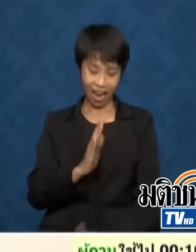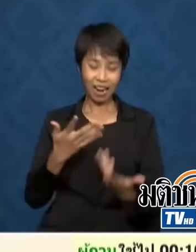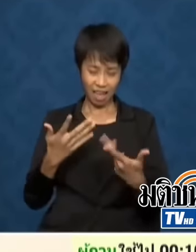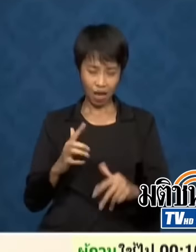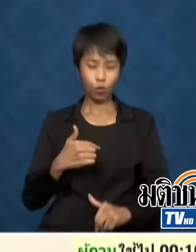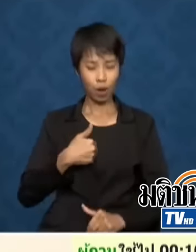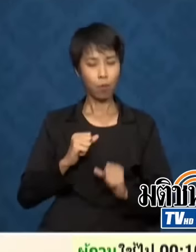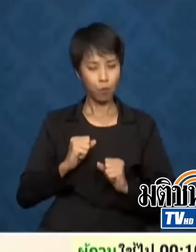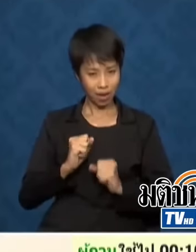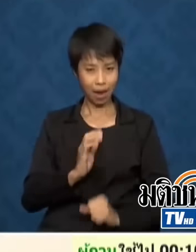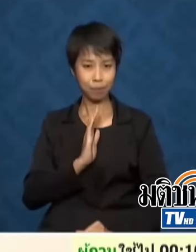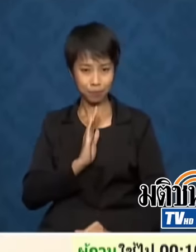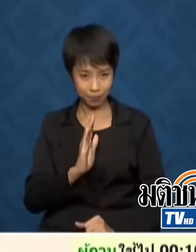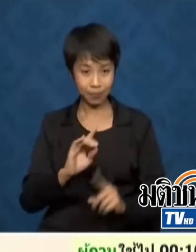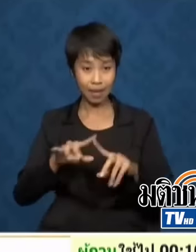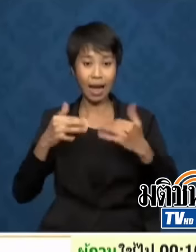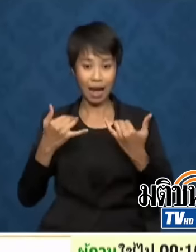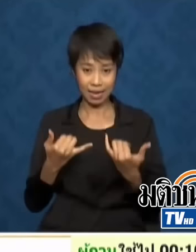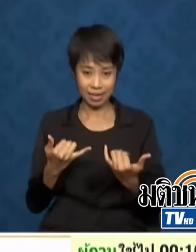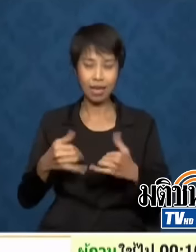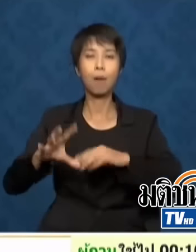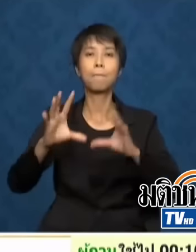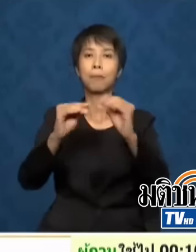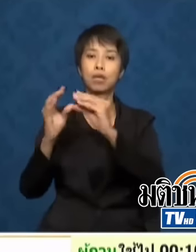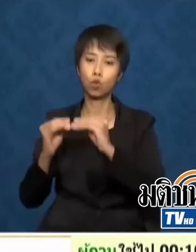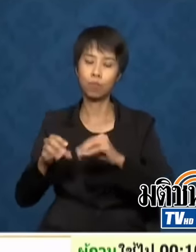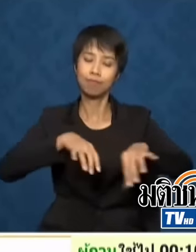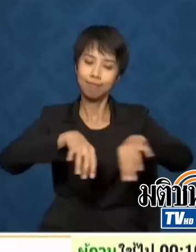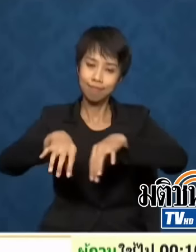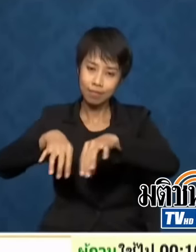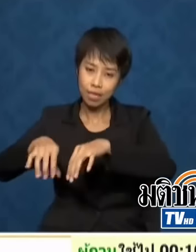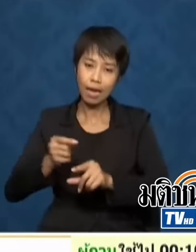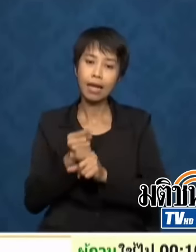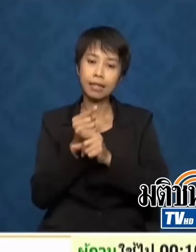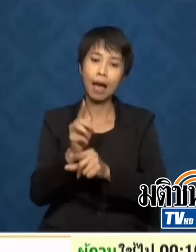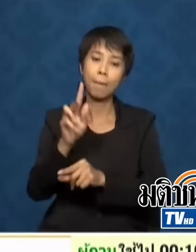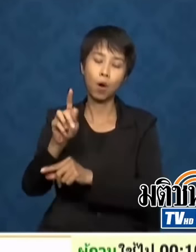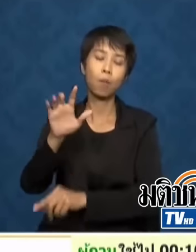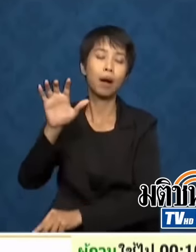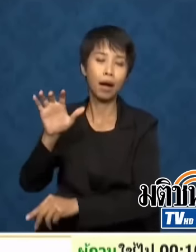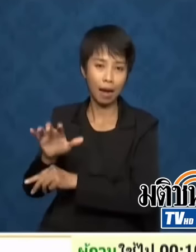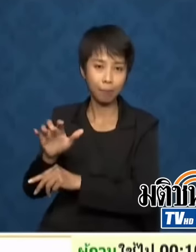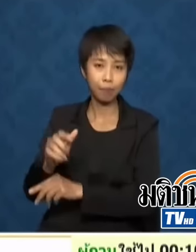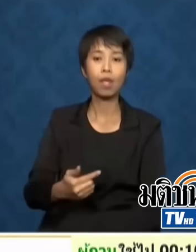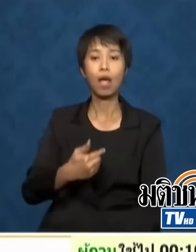องดำเนินการประชุมให้เป็นตามบังคับข้อบังคับด้วยผมได้วินิจฉัยแล้วว่า